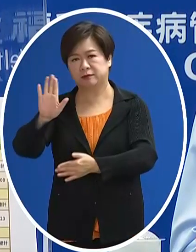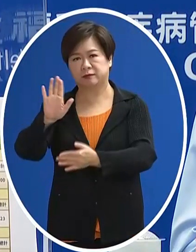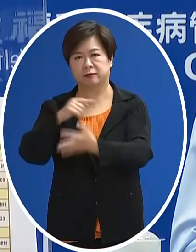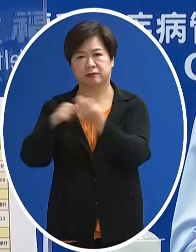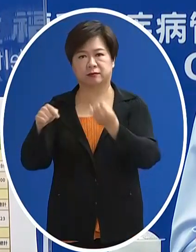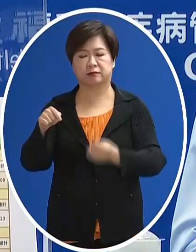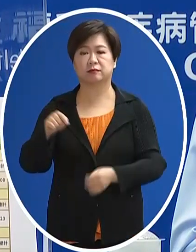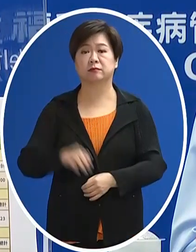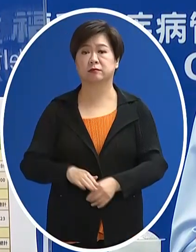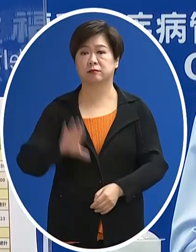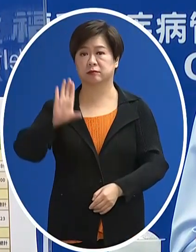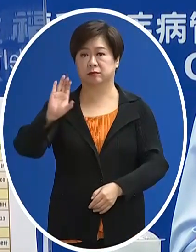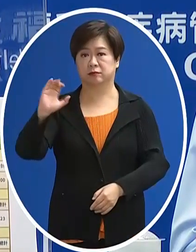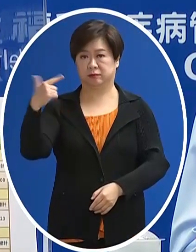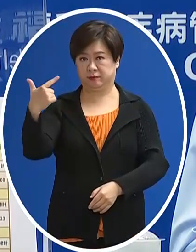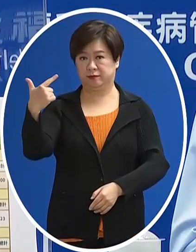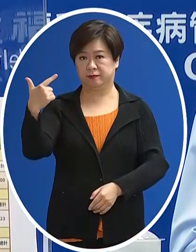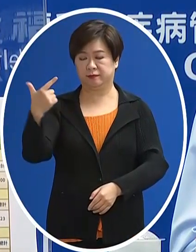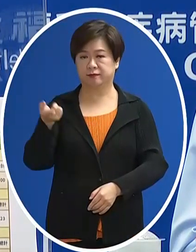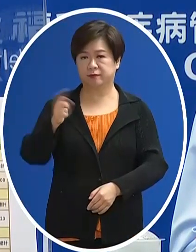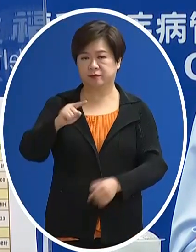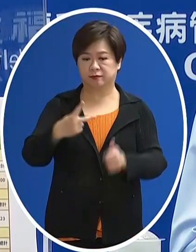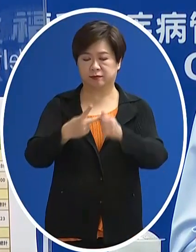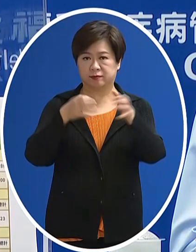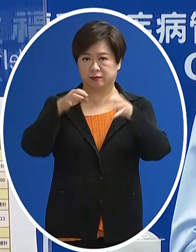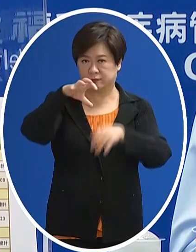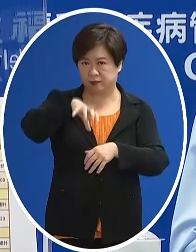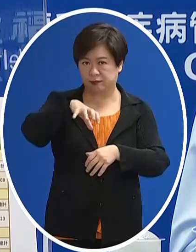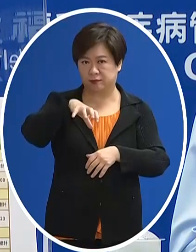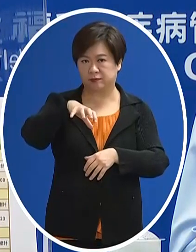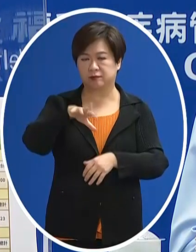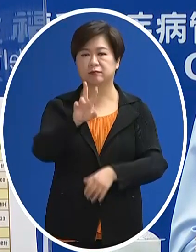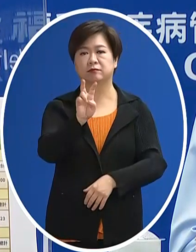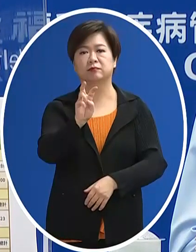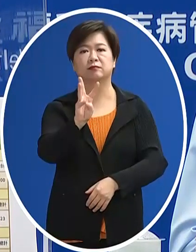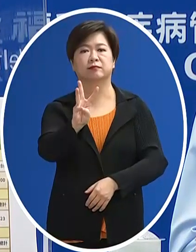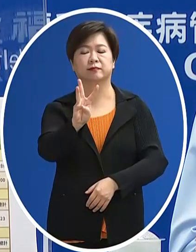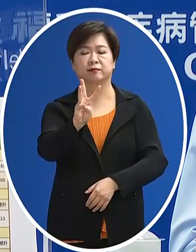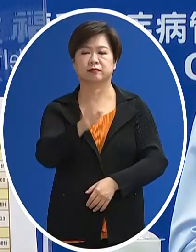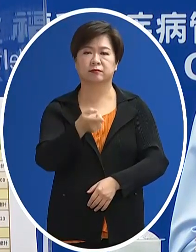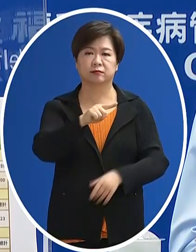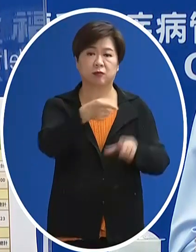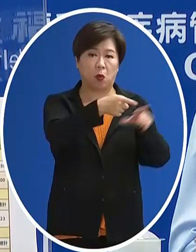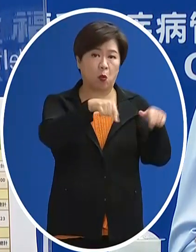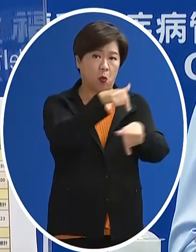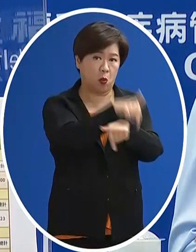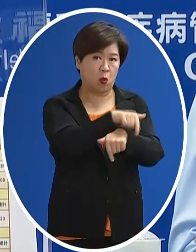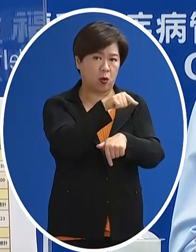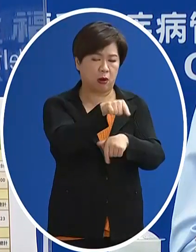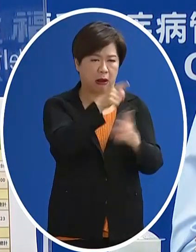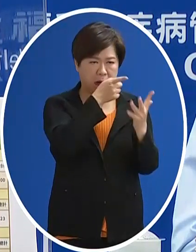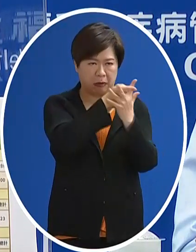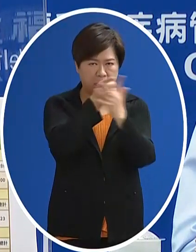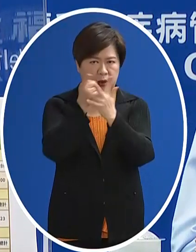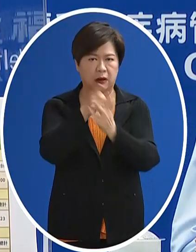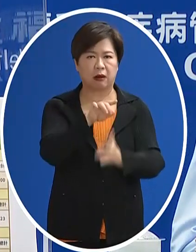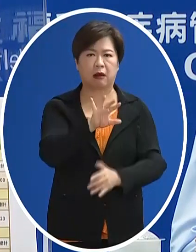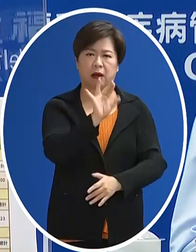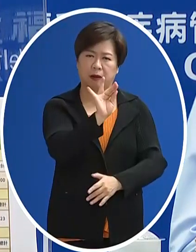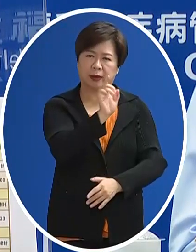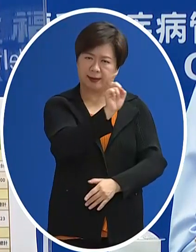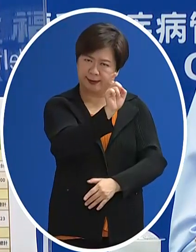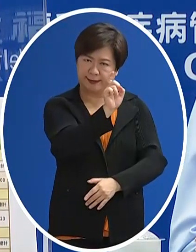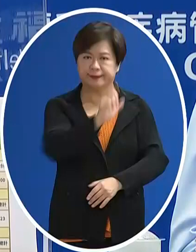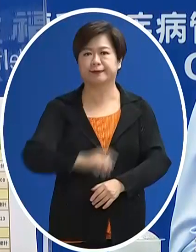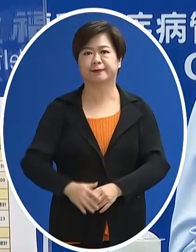是96案，第二市场是23案，淮南市场的确诊数是